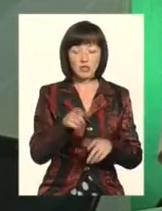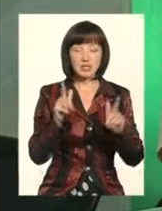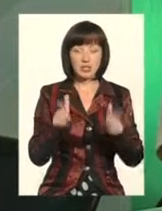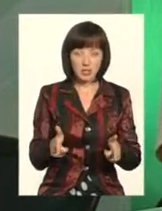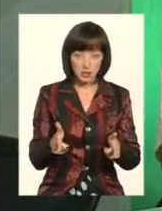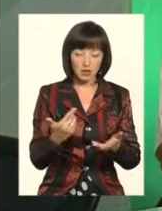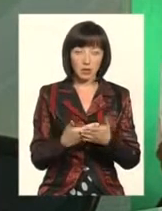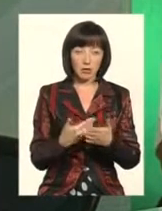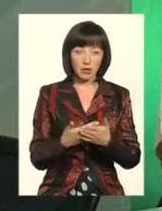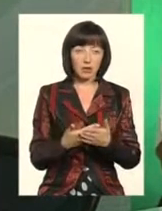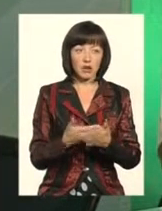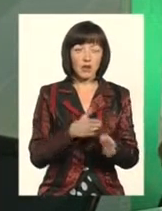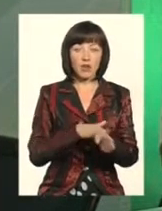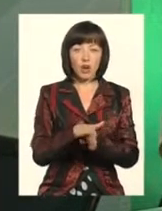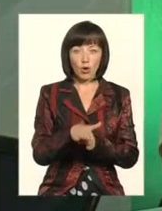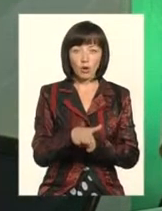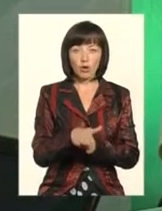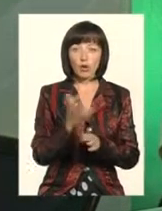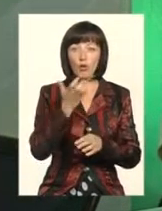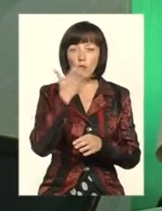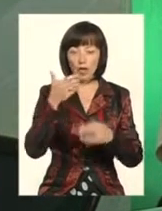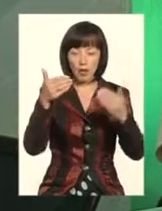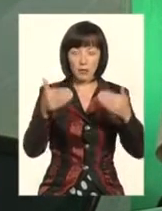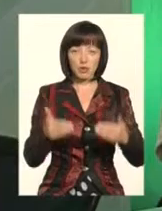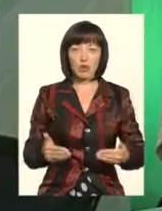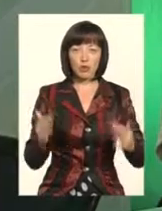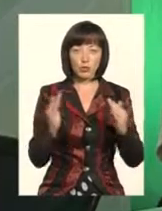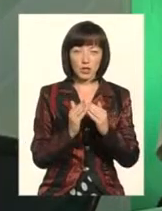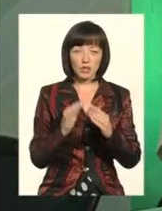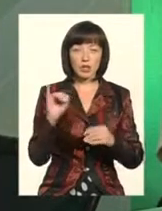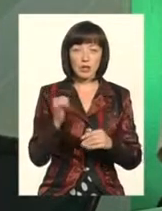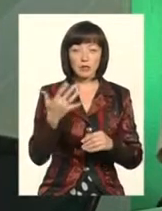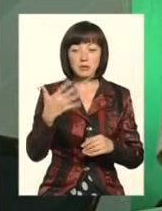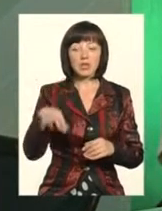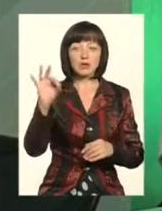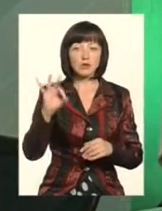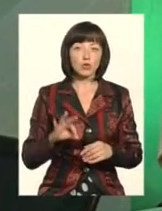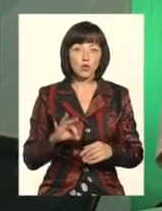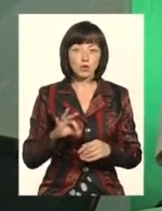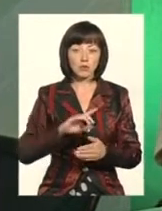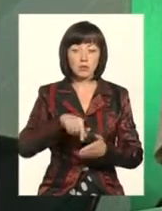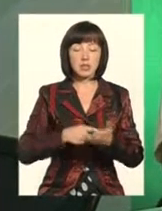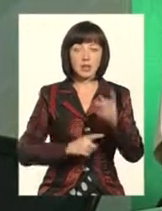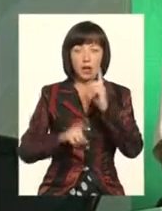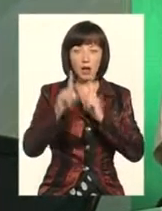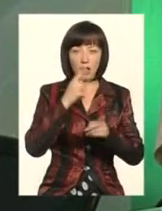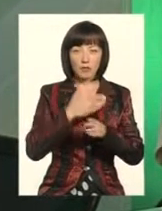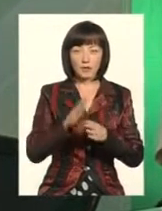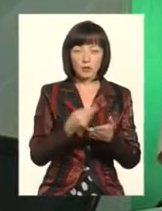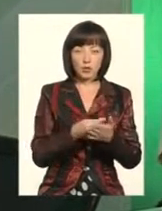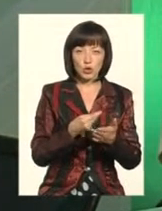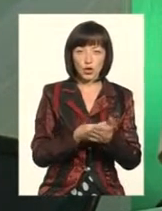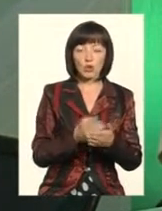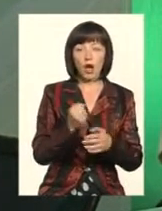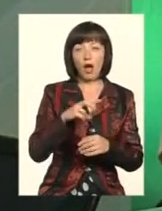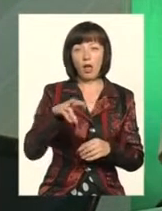згідні виконати утеплення даного будинку. І 50% міська рада виділяє з міського бюджету,